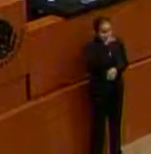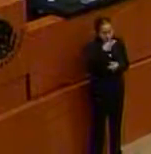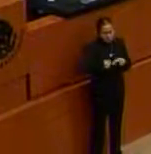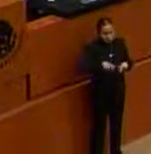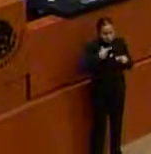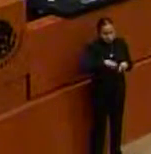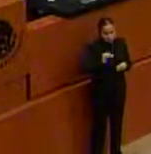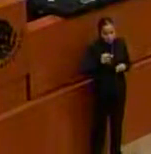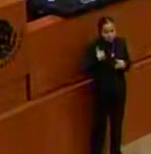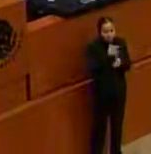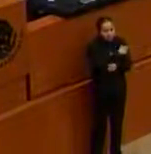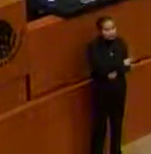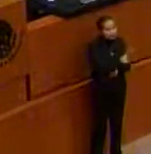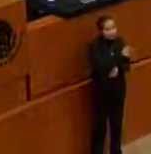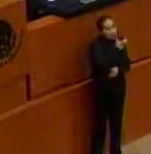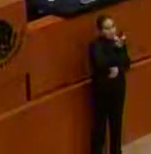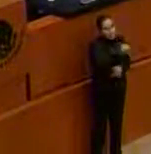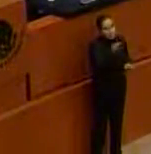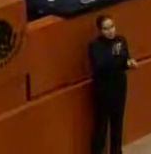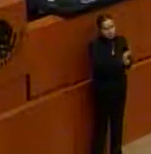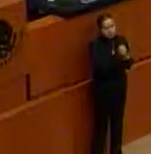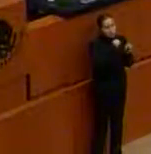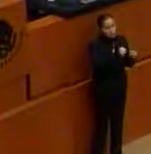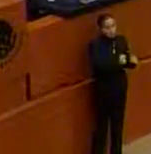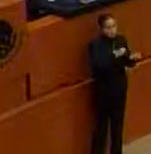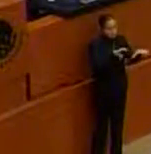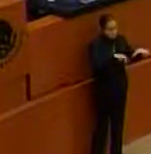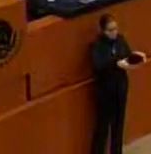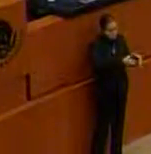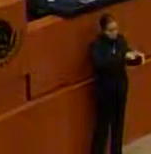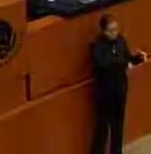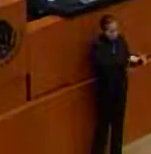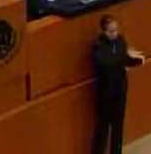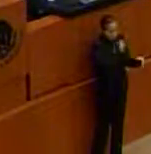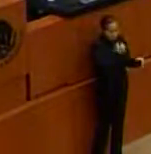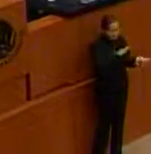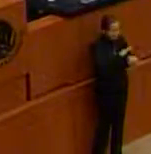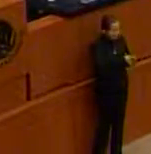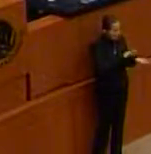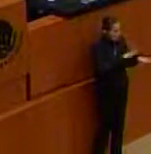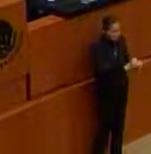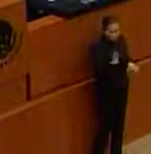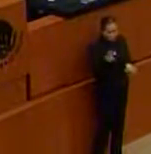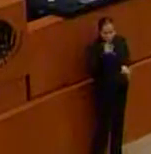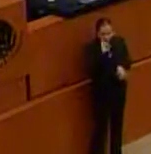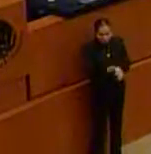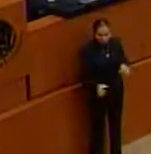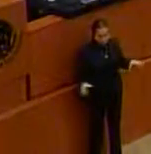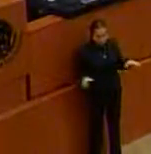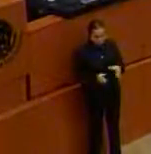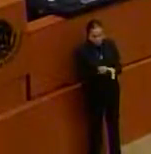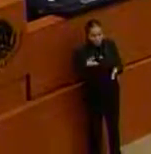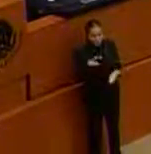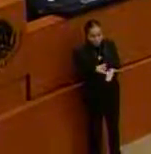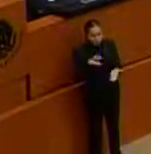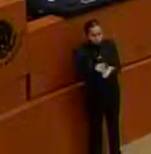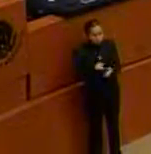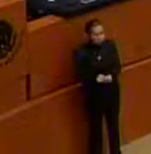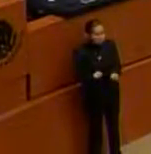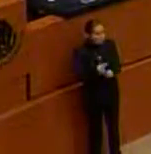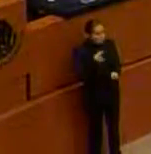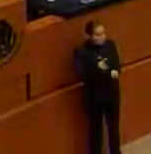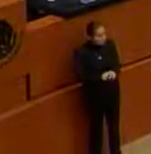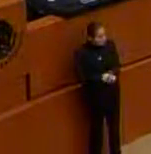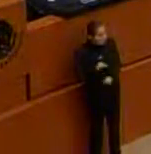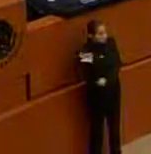population reçoit des indemnités de l'assurance et sont classés officiellement comme chômeurs, et 4% reçoivent l'aide sociale. Si